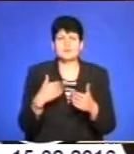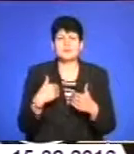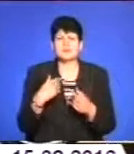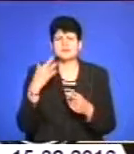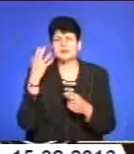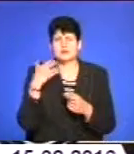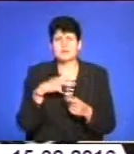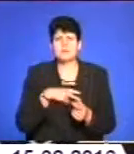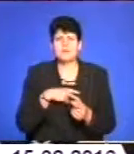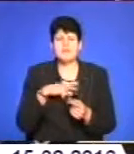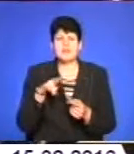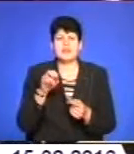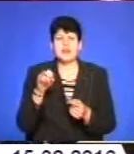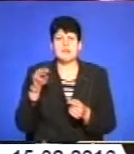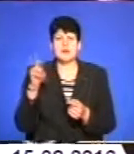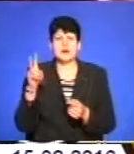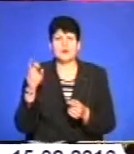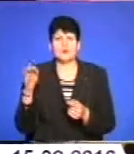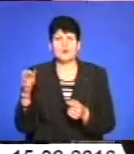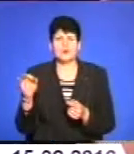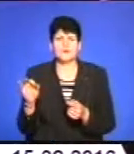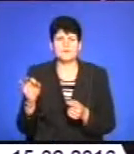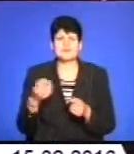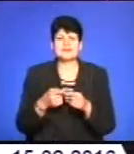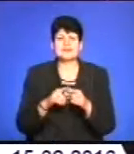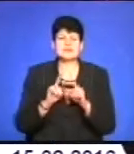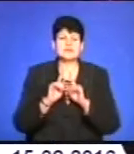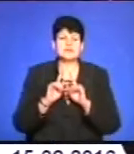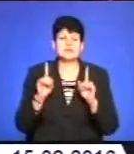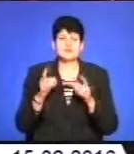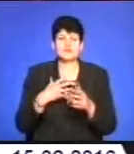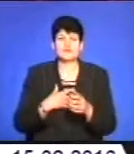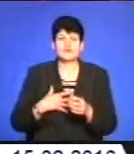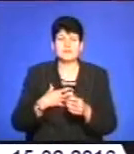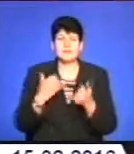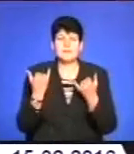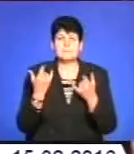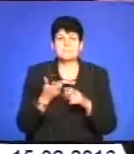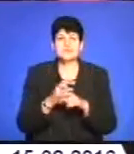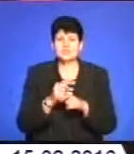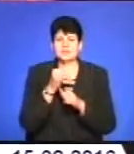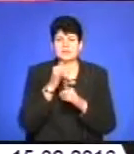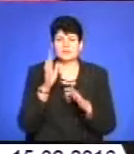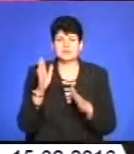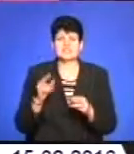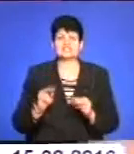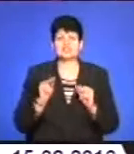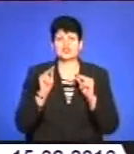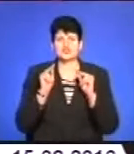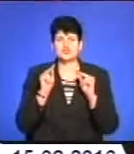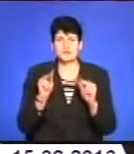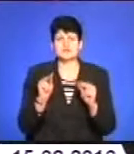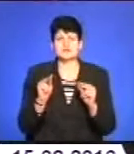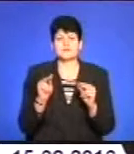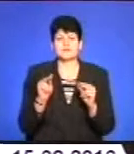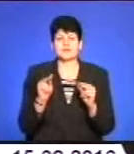премія Лепко – це надзвичайно важливо. Більше не може бути, бо це честь, чи вистачає